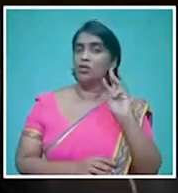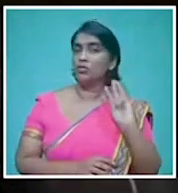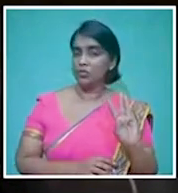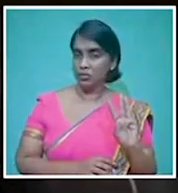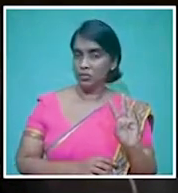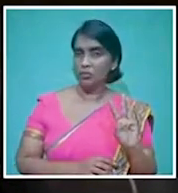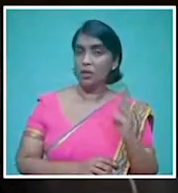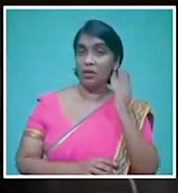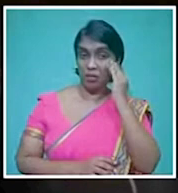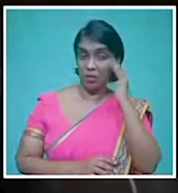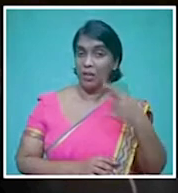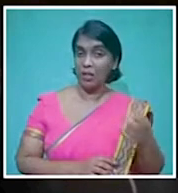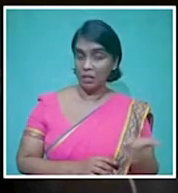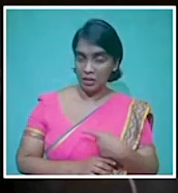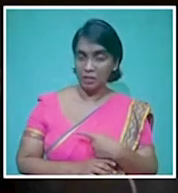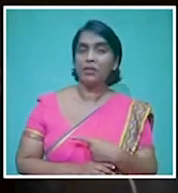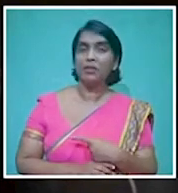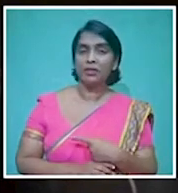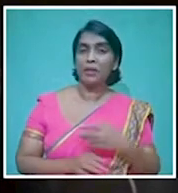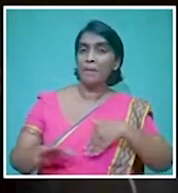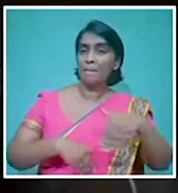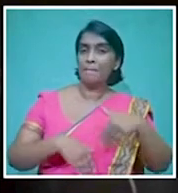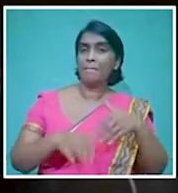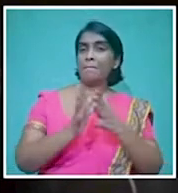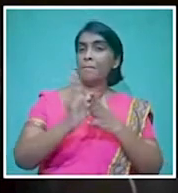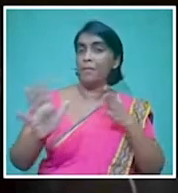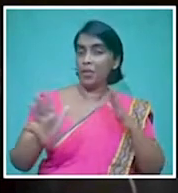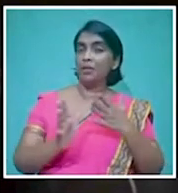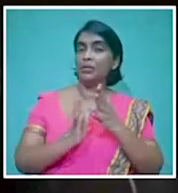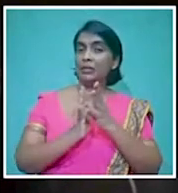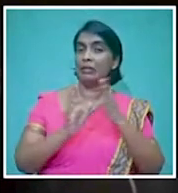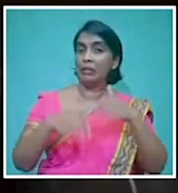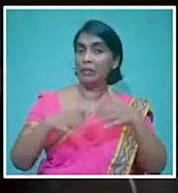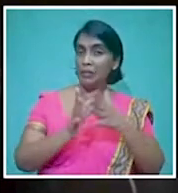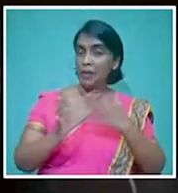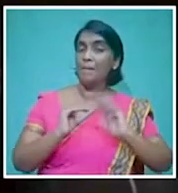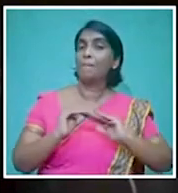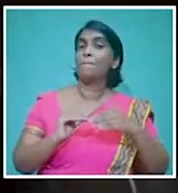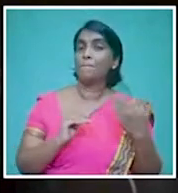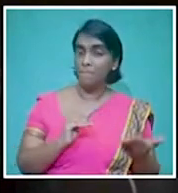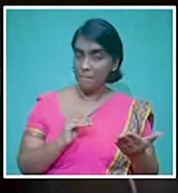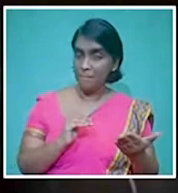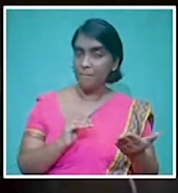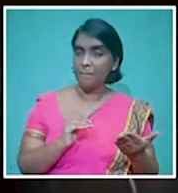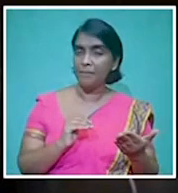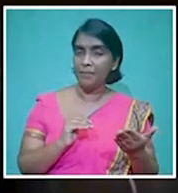1983 කාන්තා දිනය වෙනුවෙන් පෙළපාලියක් ගිහිල්ලා ඒ පෙළපාලියට පස්සේ